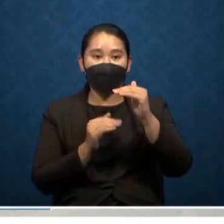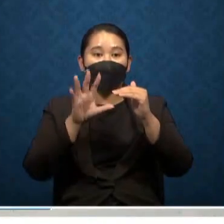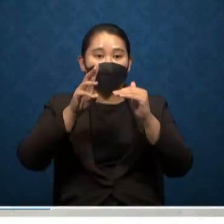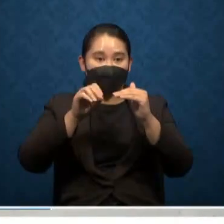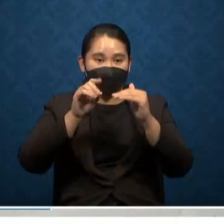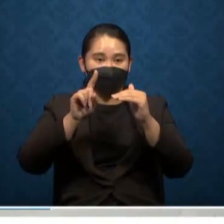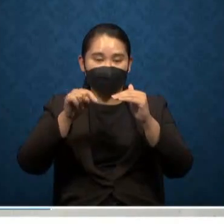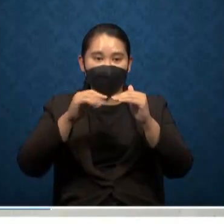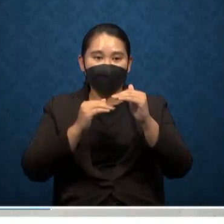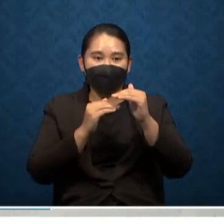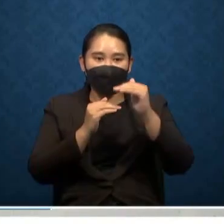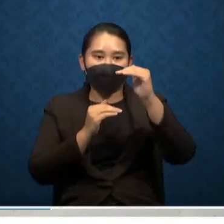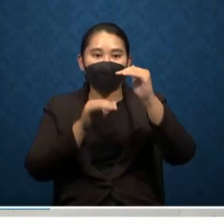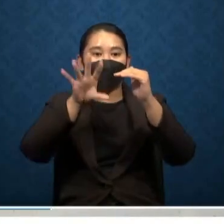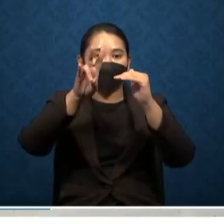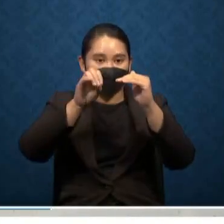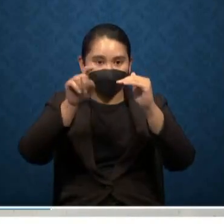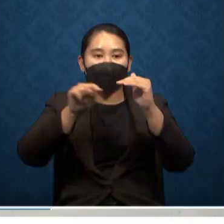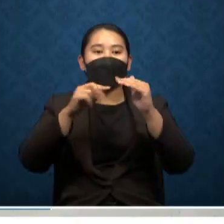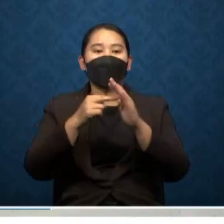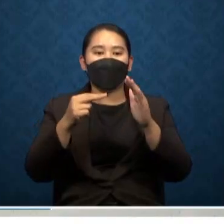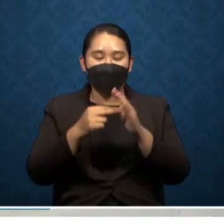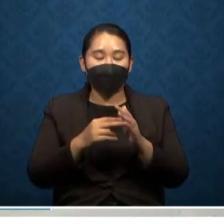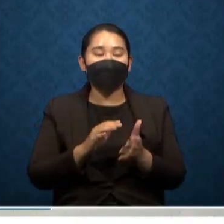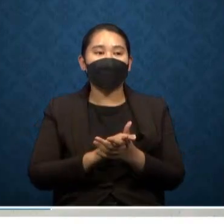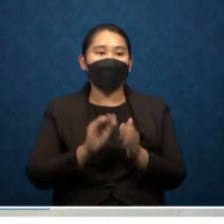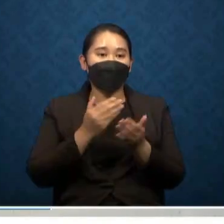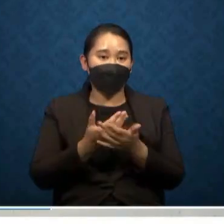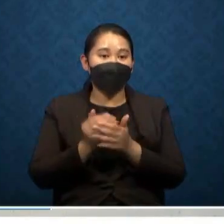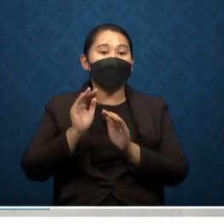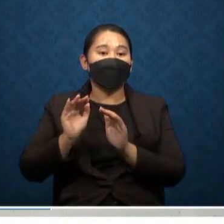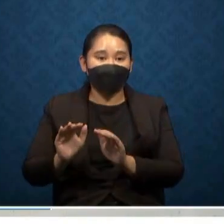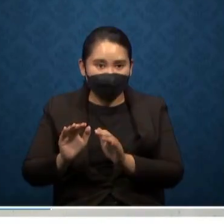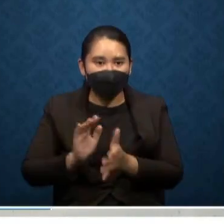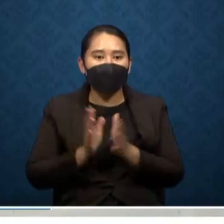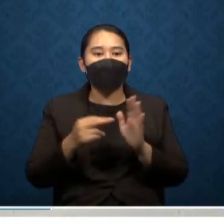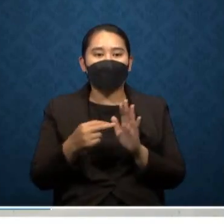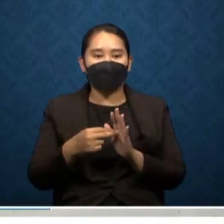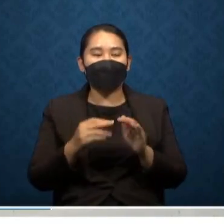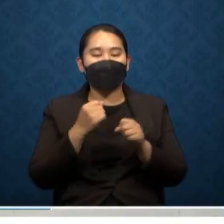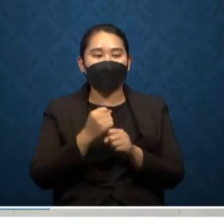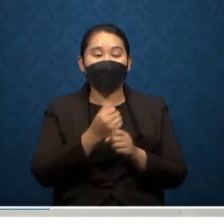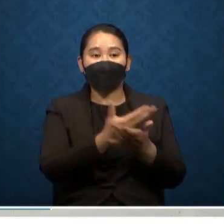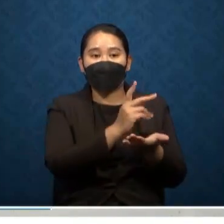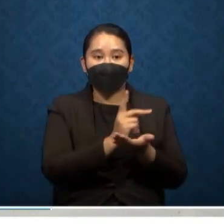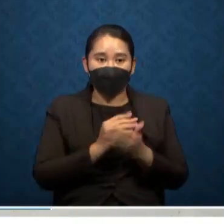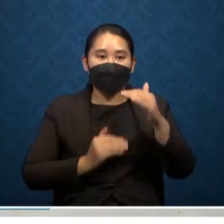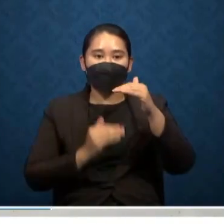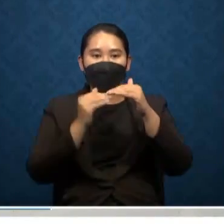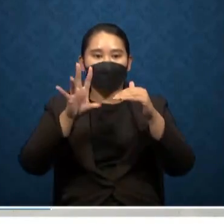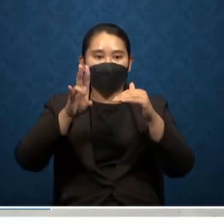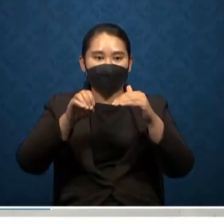เป็น 70% นั้นก็เพื่อเพิ่มพื้นที่ทางการคลังแต่ก็ไม่ได้หมายความว่าเราจะต้องดำเนินการกู้ให้ได้เต็ม 70% นะ